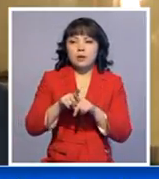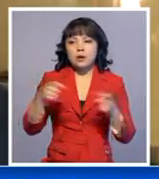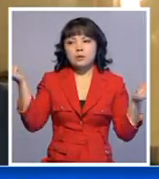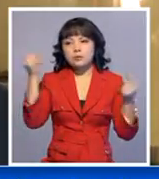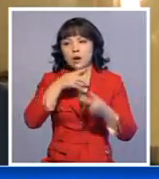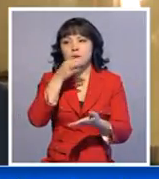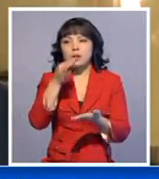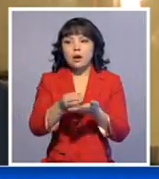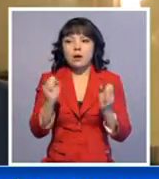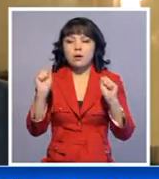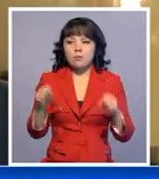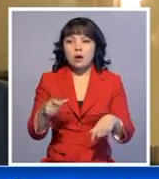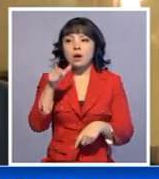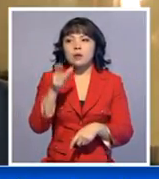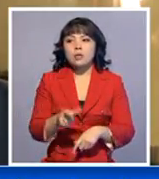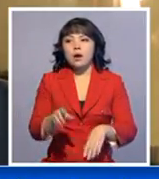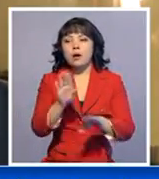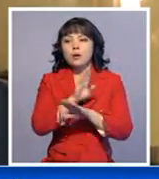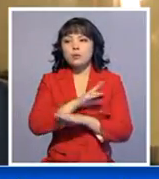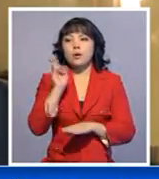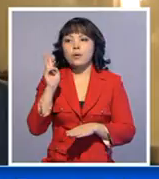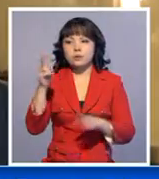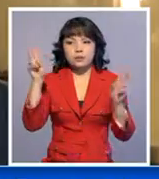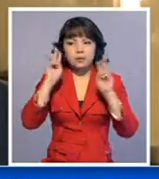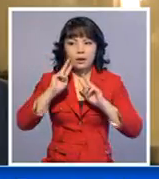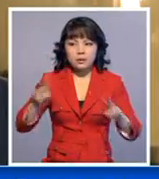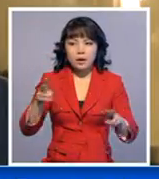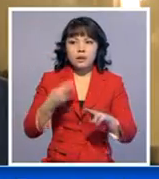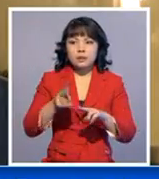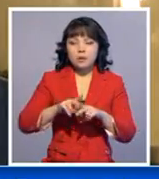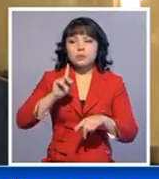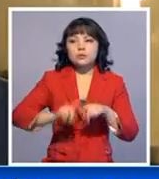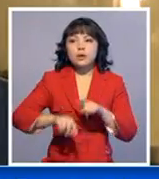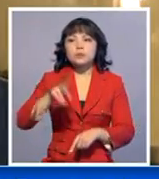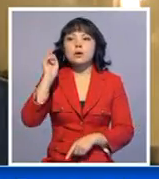едік. Мысалы, адам өлді, өлгеннен кейін біз кім екенін білмейміз. Оның туған